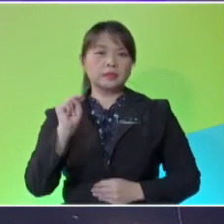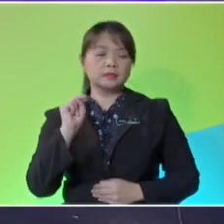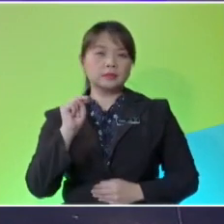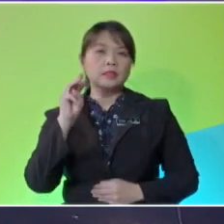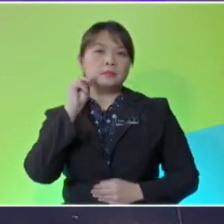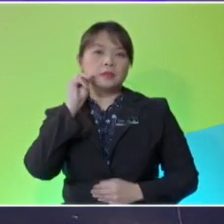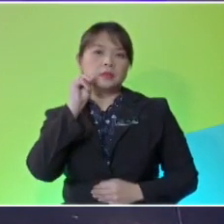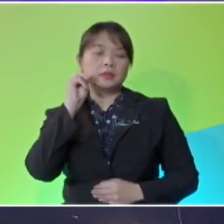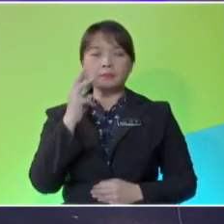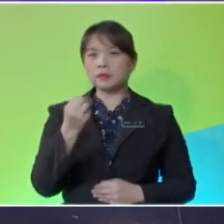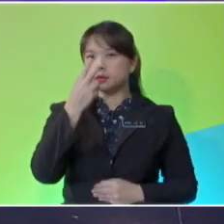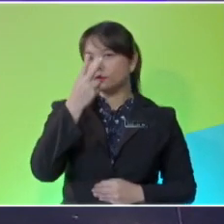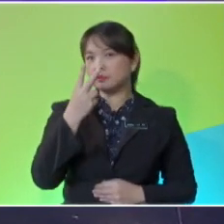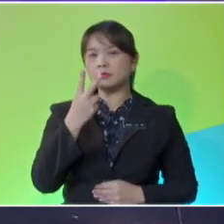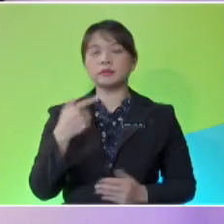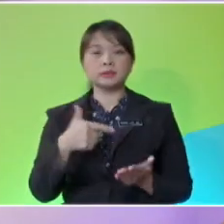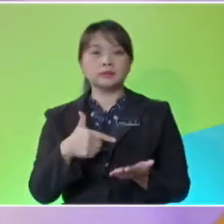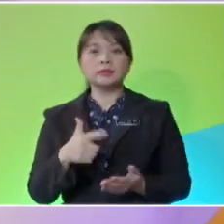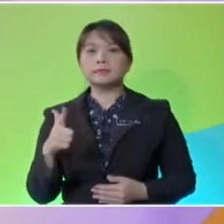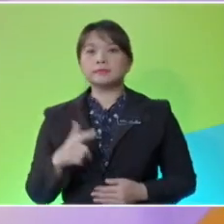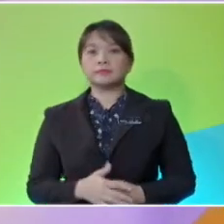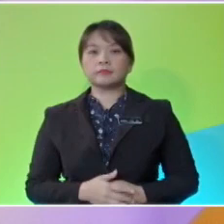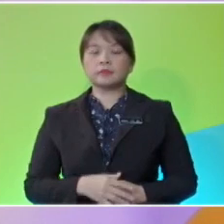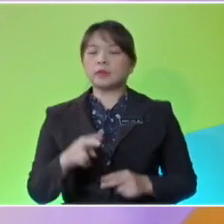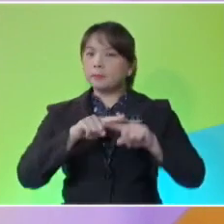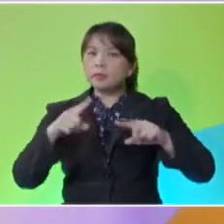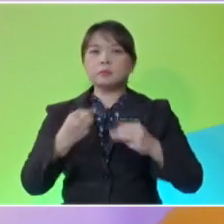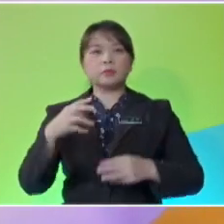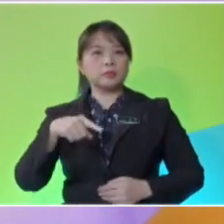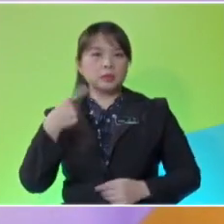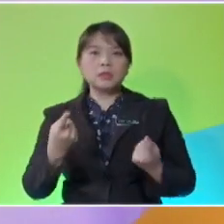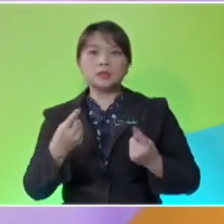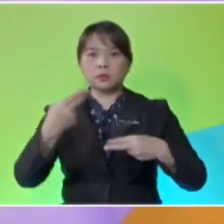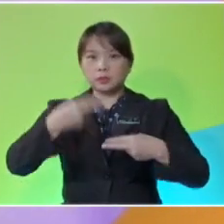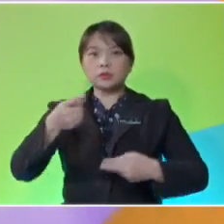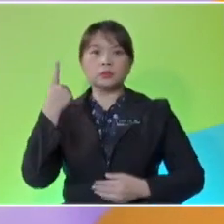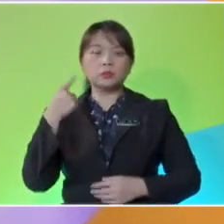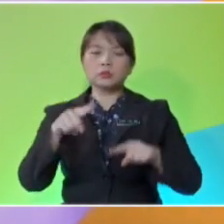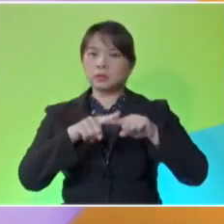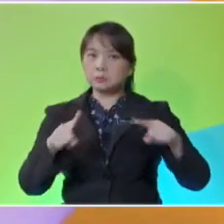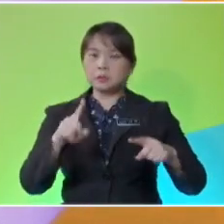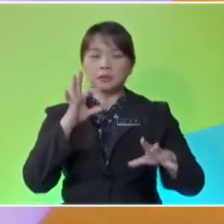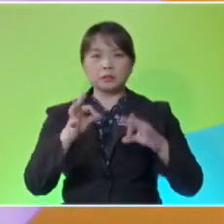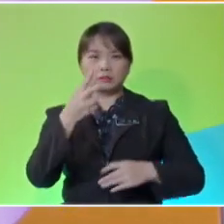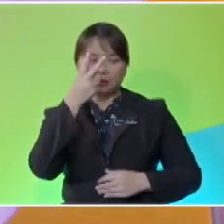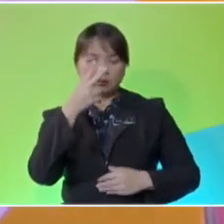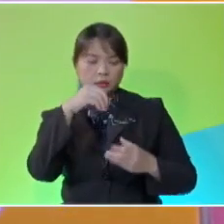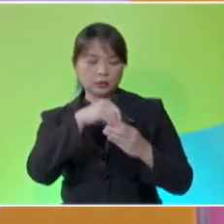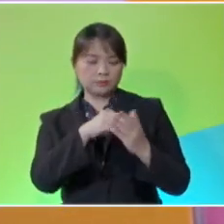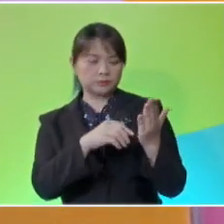tapi sebelum itu nak balik ke hotel dulu tapi kalau tengok dalam peta ini